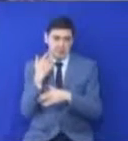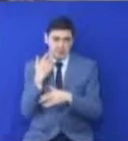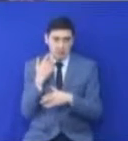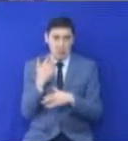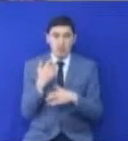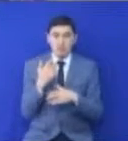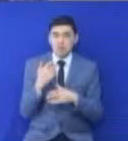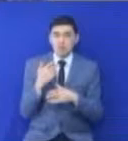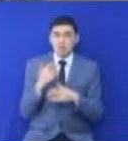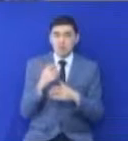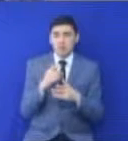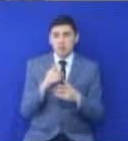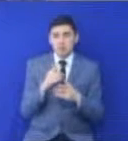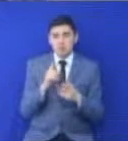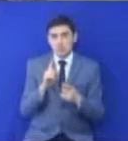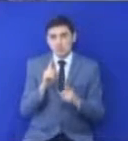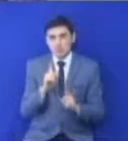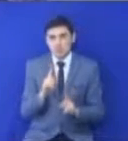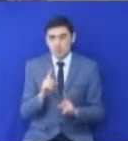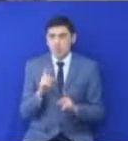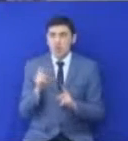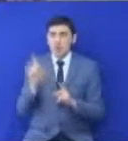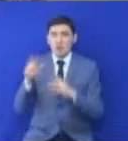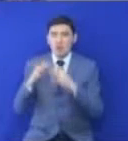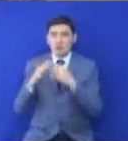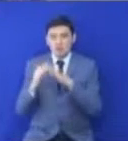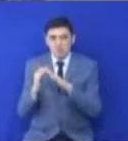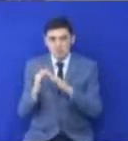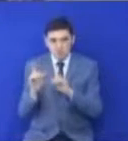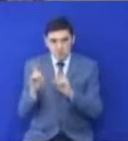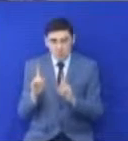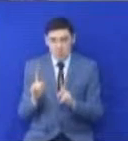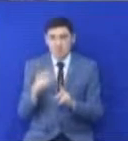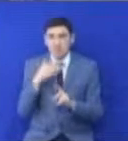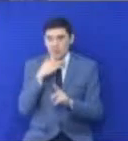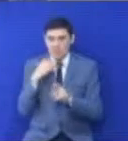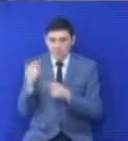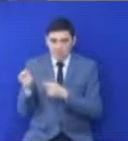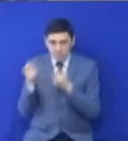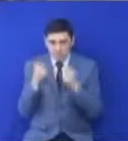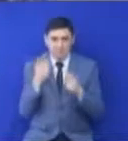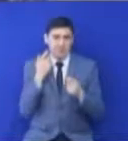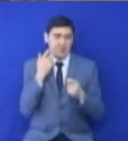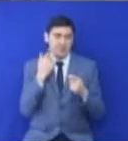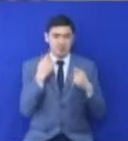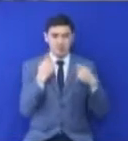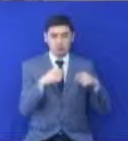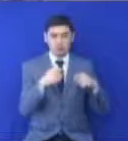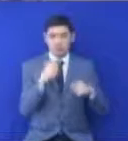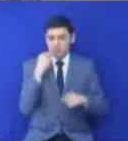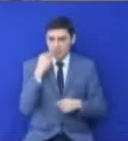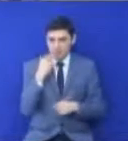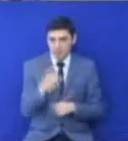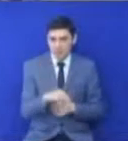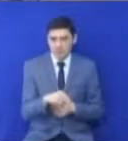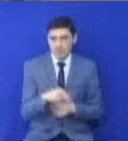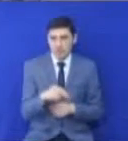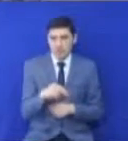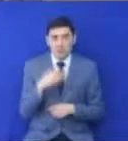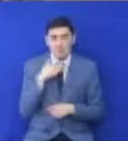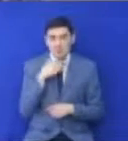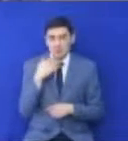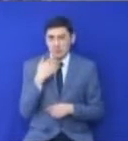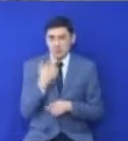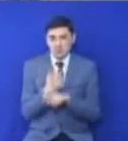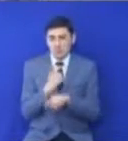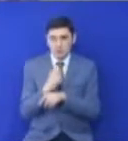атырмыз, мұны ауылдан келген ет өнімдерін сатамыз. Бізге келген ет өнімдері өте